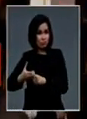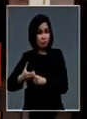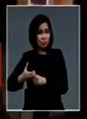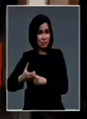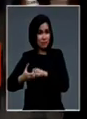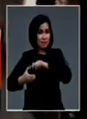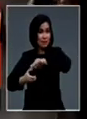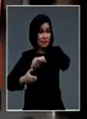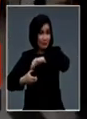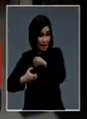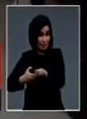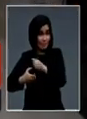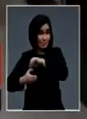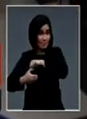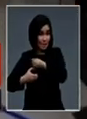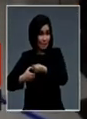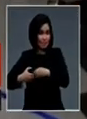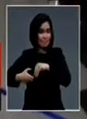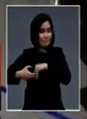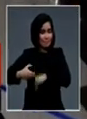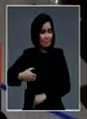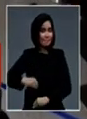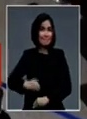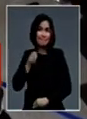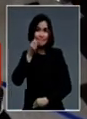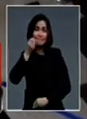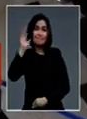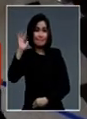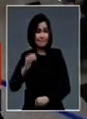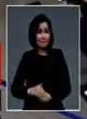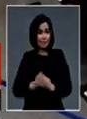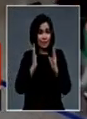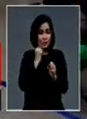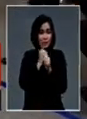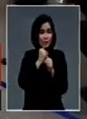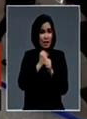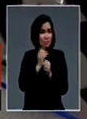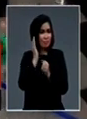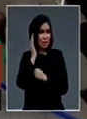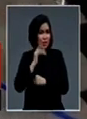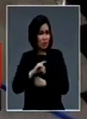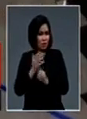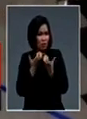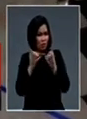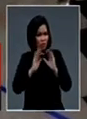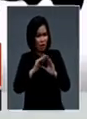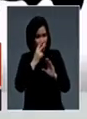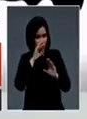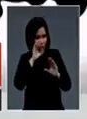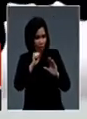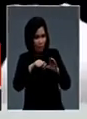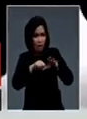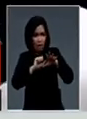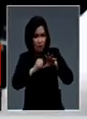ล้วก็หักส่วนนิ้วของรูปปั้นเนี่ยเก็บใส่กระเป๋ากลับบ้านเลยเจ้าหน้าที่พิพิธภัณฑ์สังเกตว่านิ้วโป้งของรูปปั้นเนี่ยหายไปตั้ง